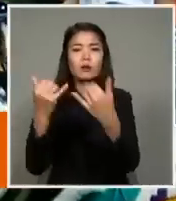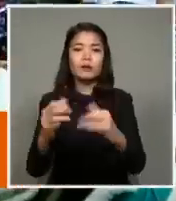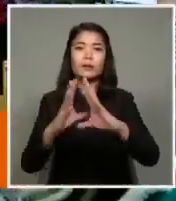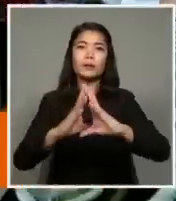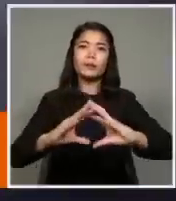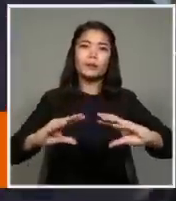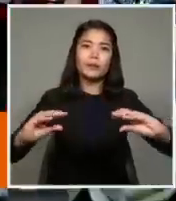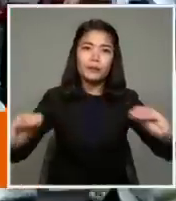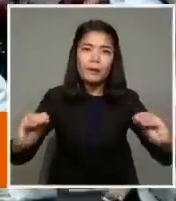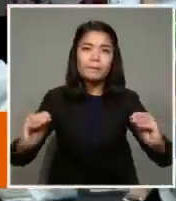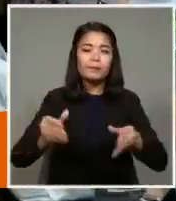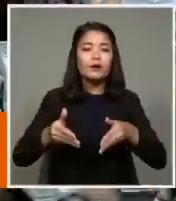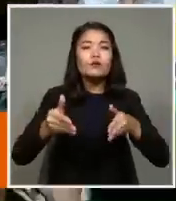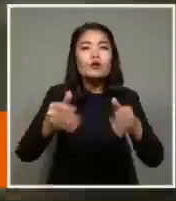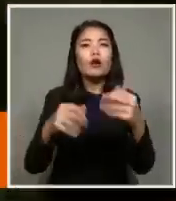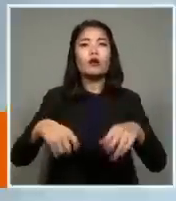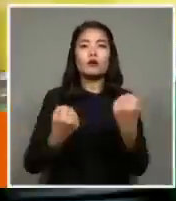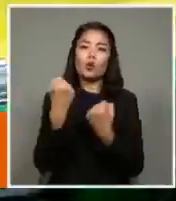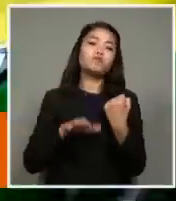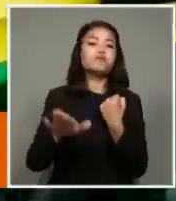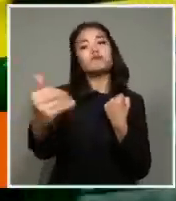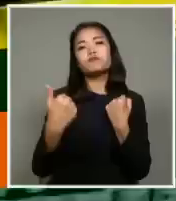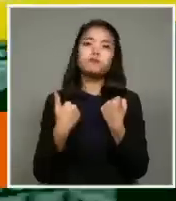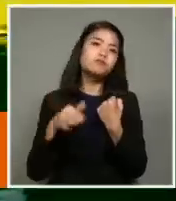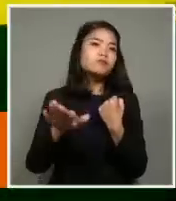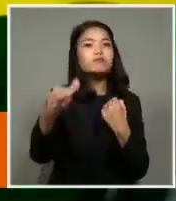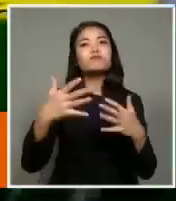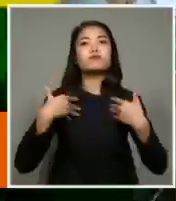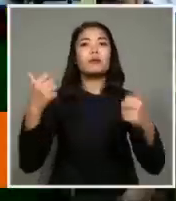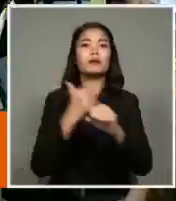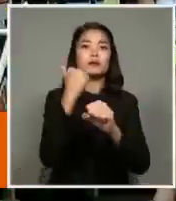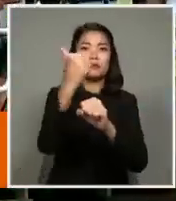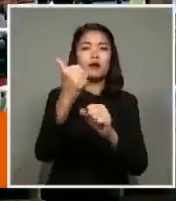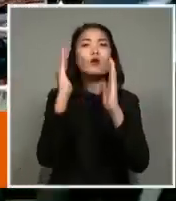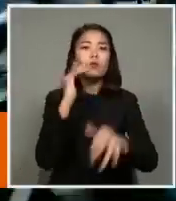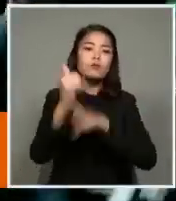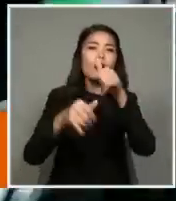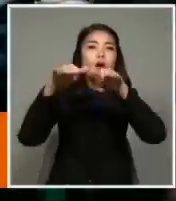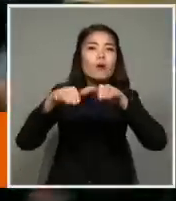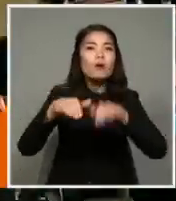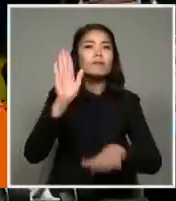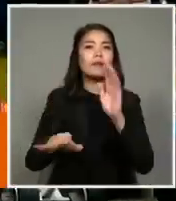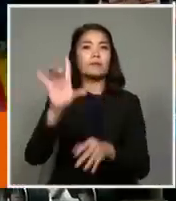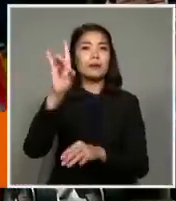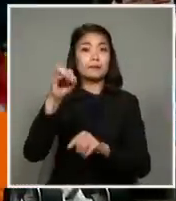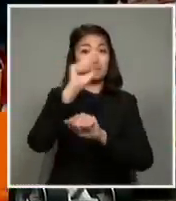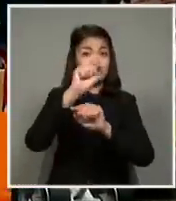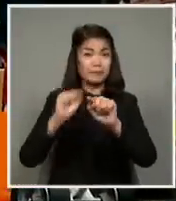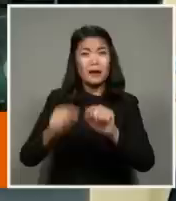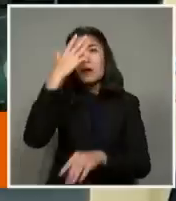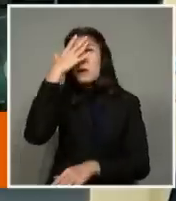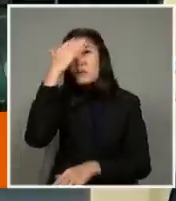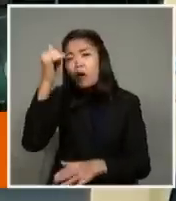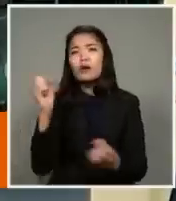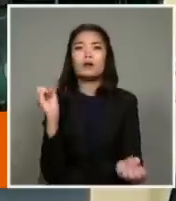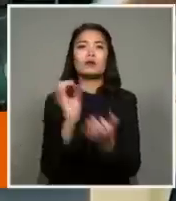เซาค่ะภายในซอยรถวิ่งเข้าออกได้อย่างสบายลูกค้าลดลงไปกว่า80%เพราะพิษโควิด-19ซึ่งตลอด2สัป